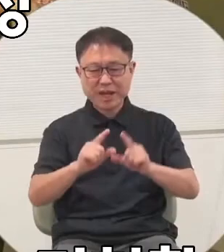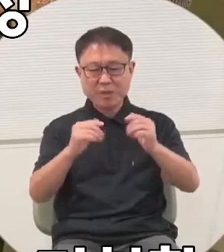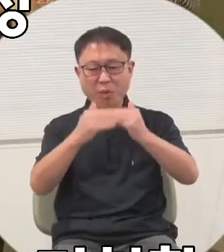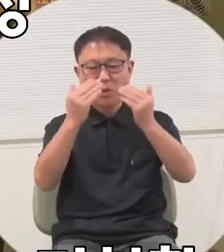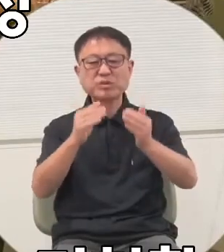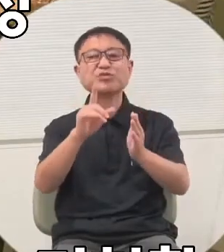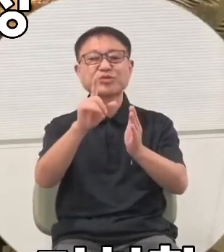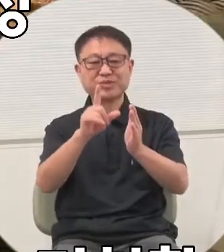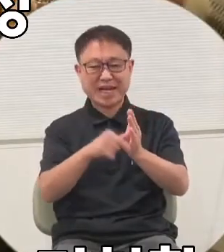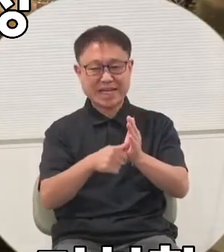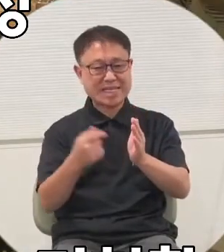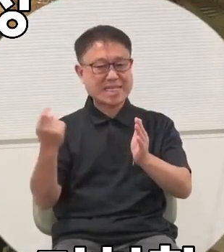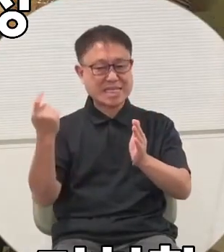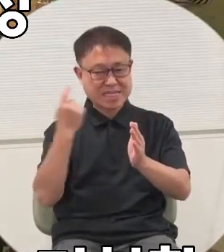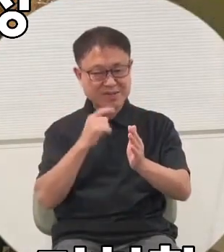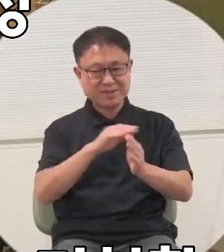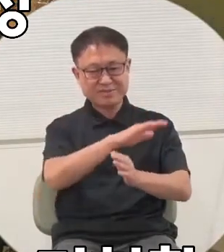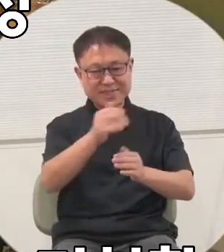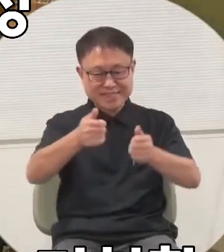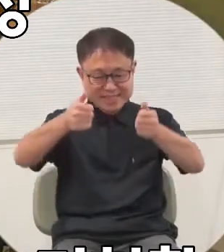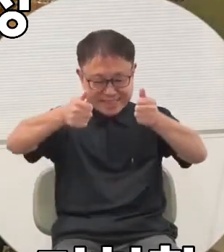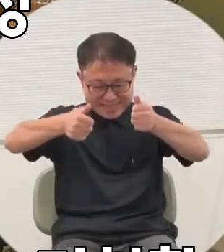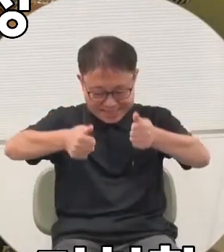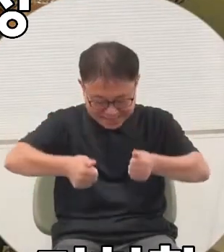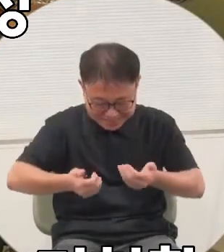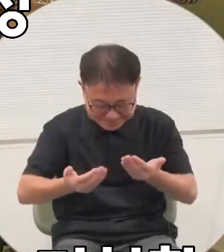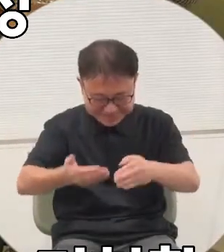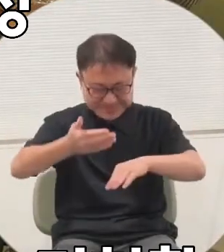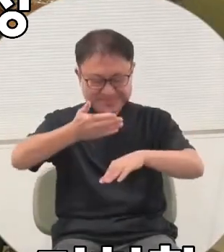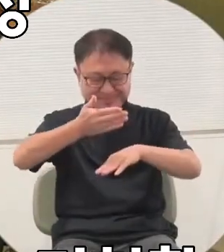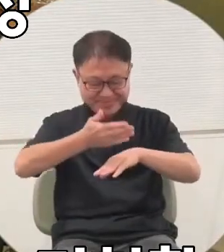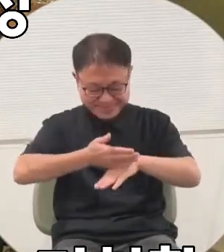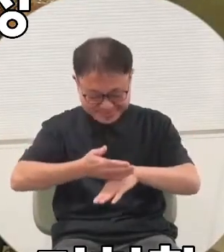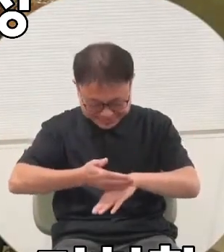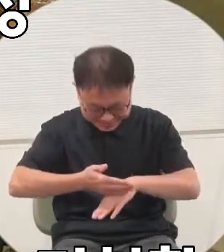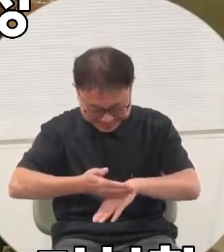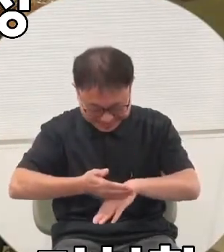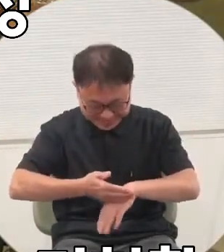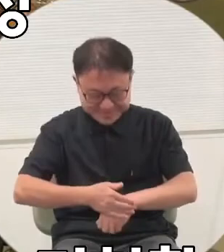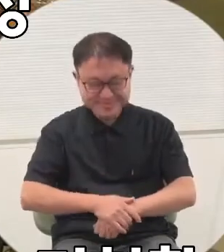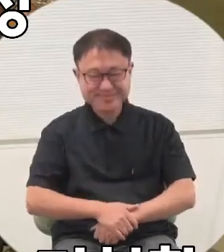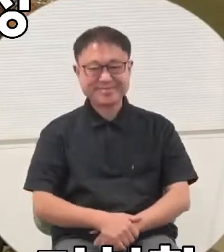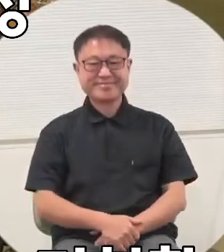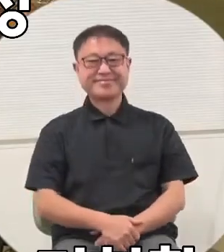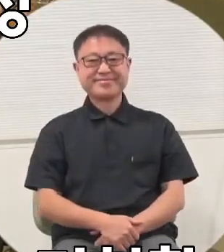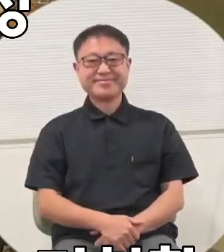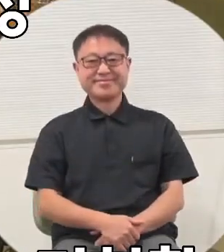들으면서 저희는 인사하겠습니다. 감사합니다. 안녕. 네, 축하드립니다.